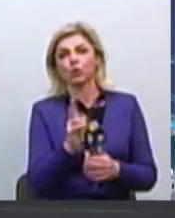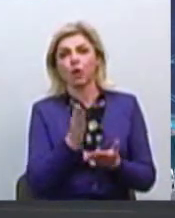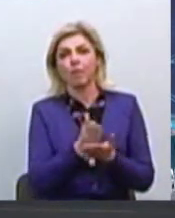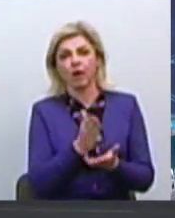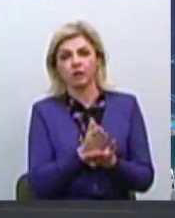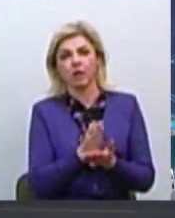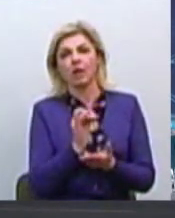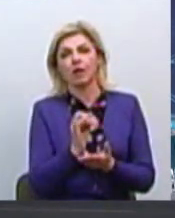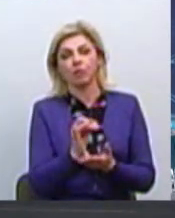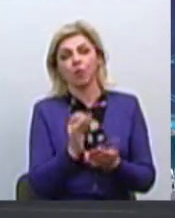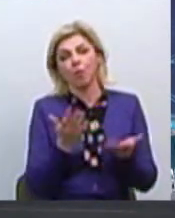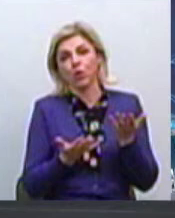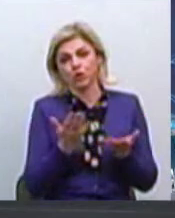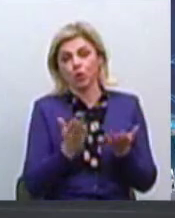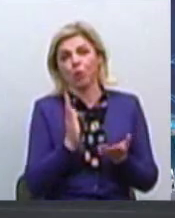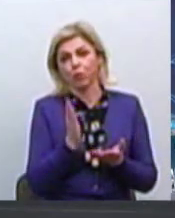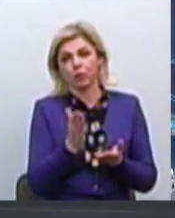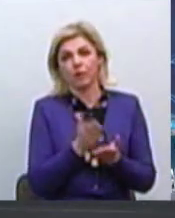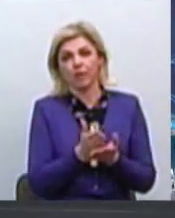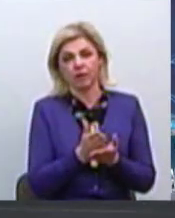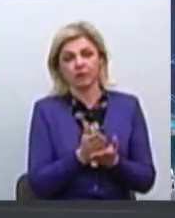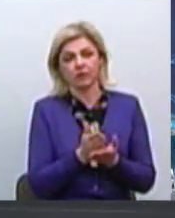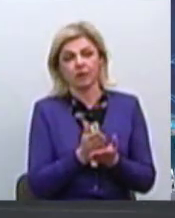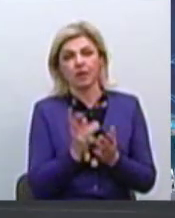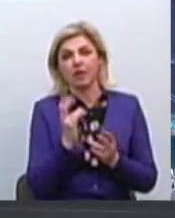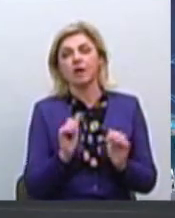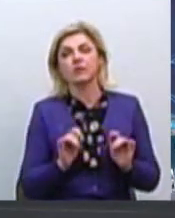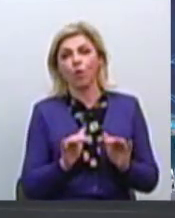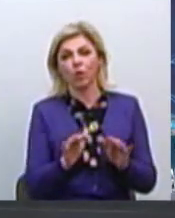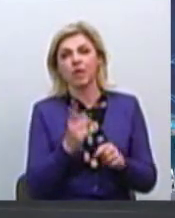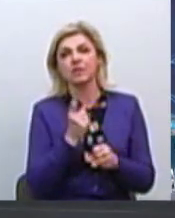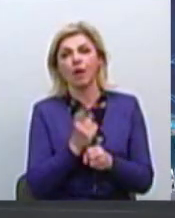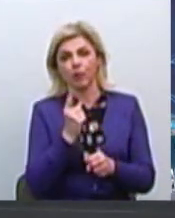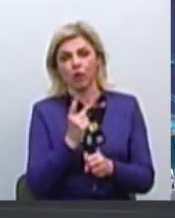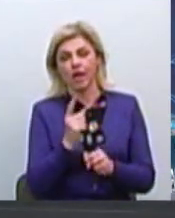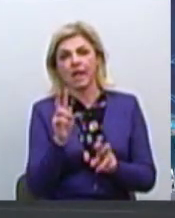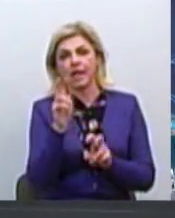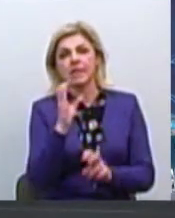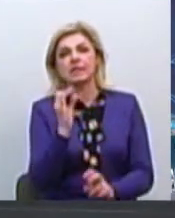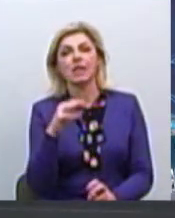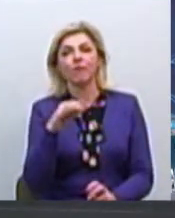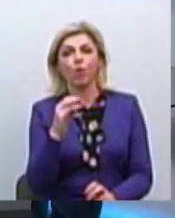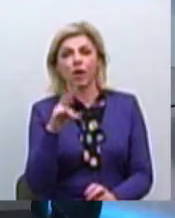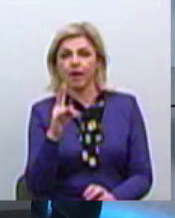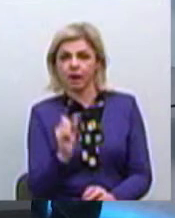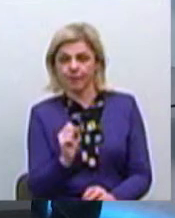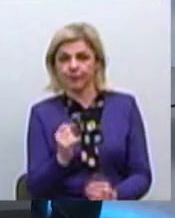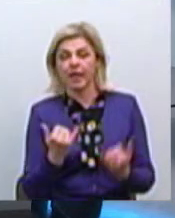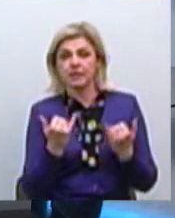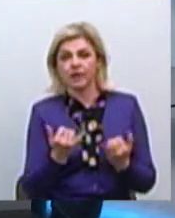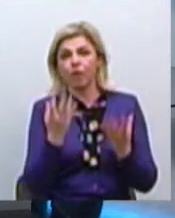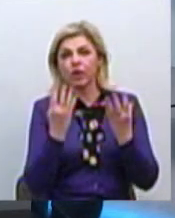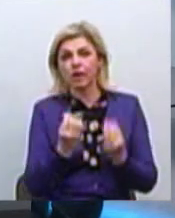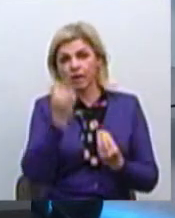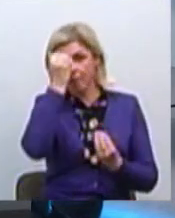і будуть мати на заходах заборонену символіку. Сьогодні День пам'яті та